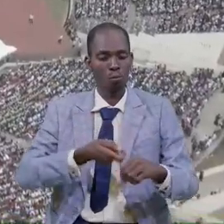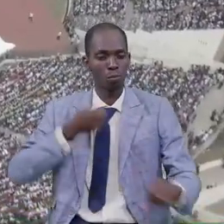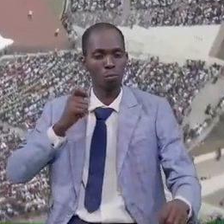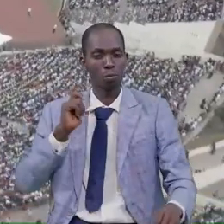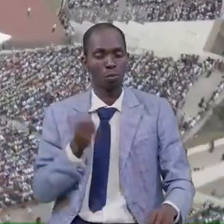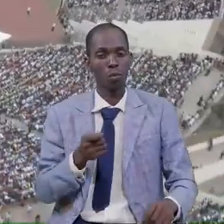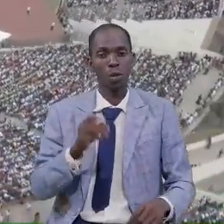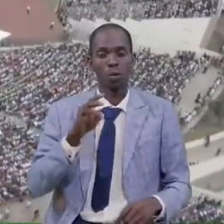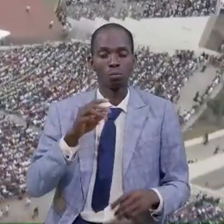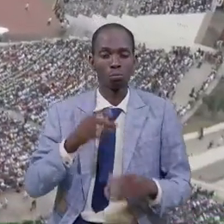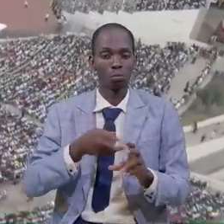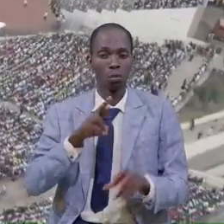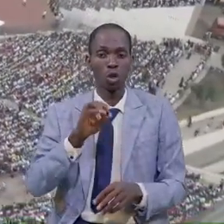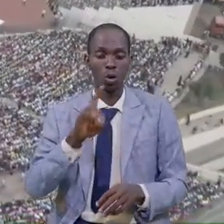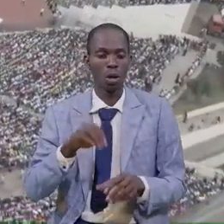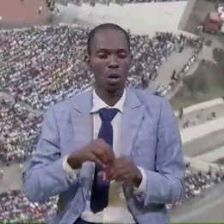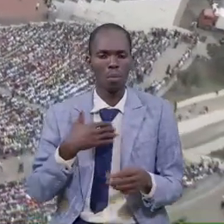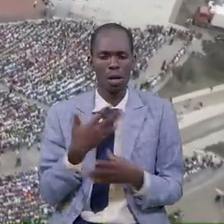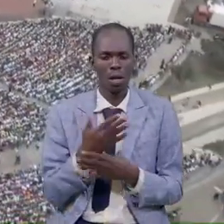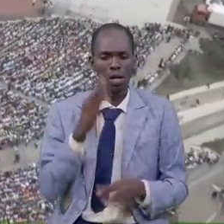Et si quelqu'un ne comprenait pas,